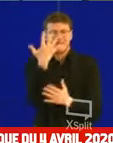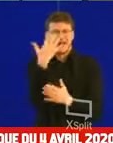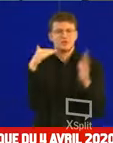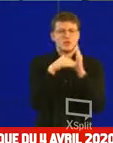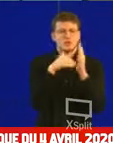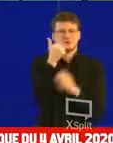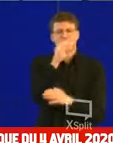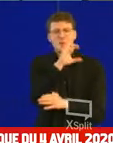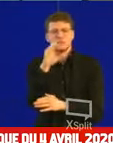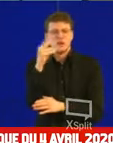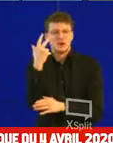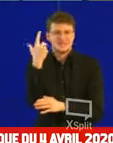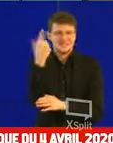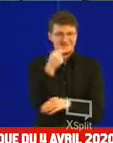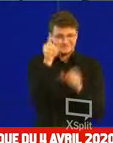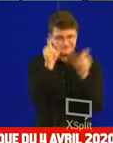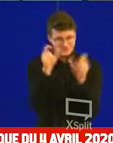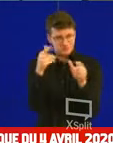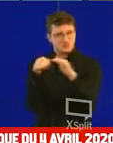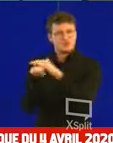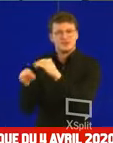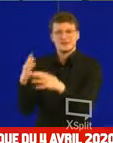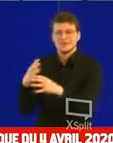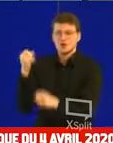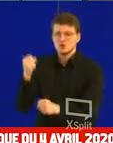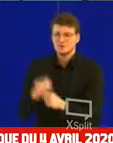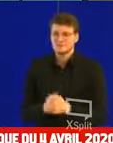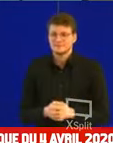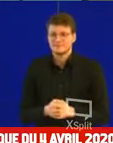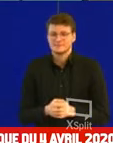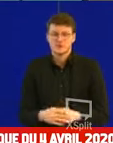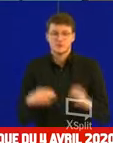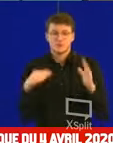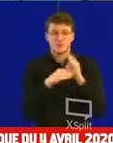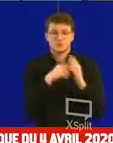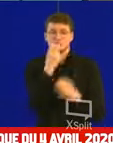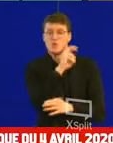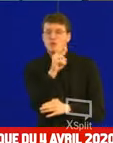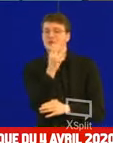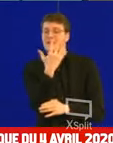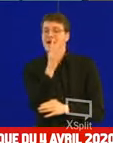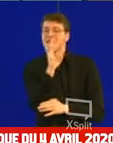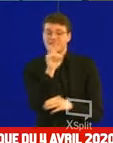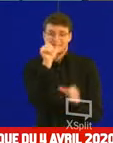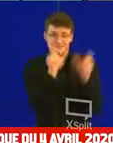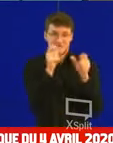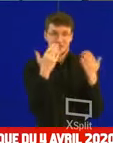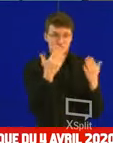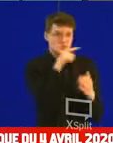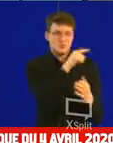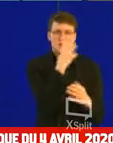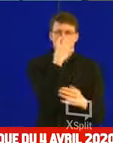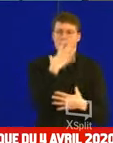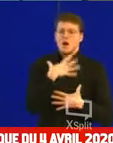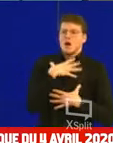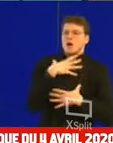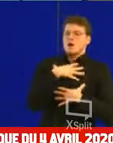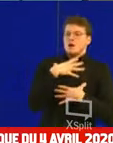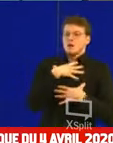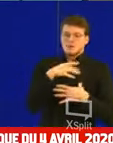les états unis ronde vers l'hôpital cedars sinaï mais patiente